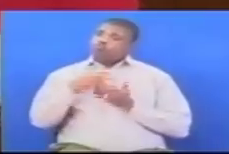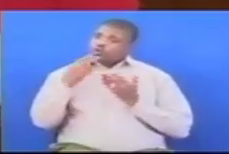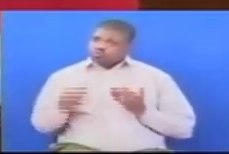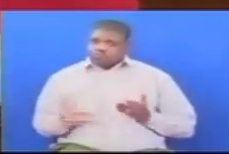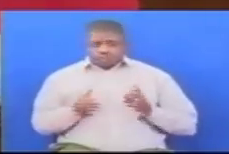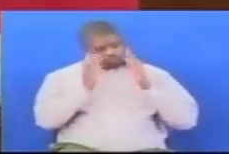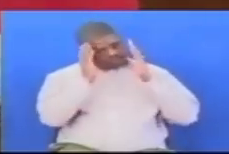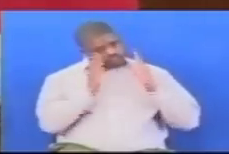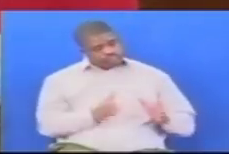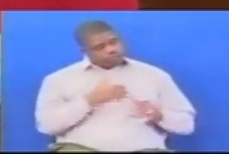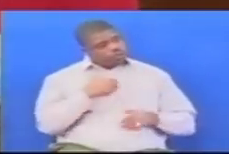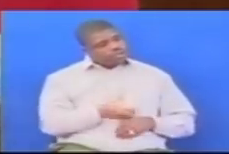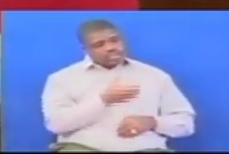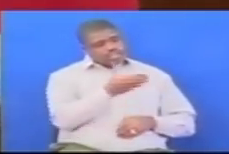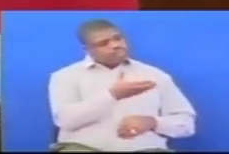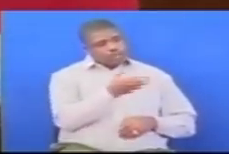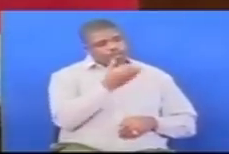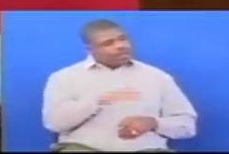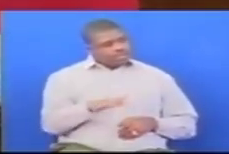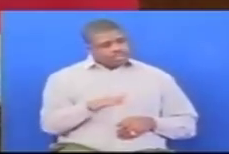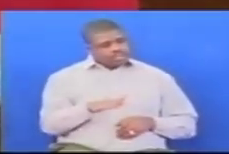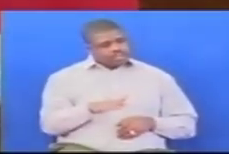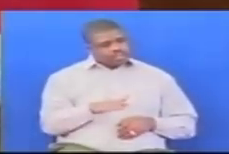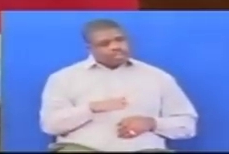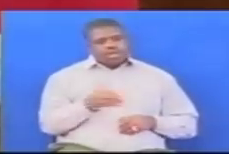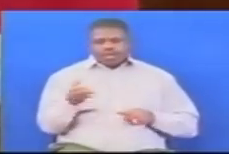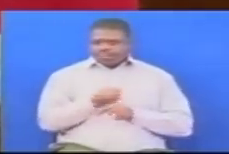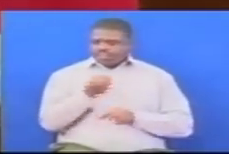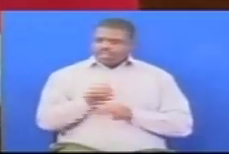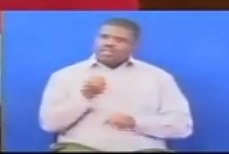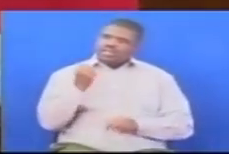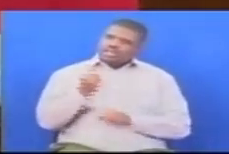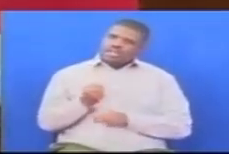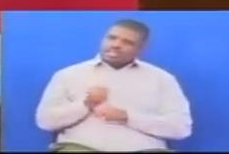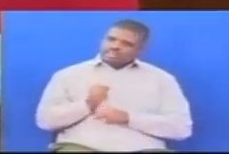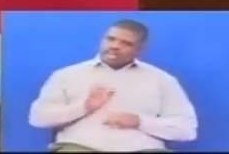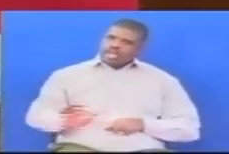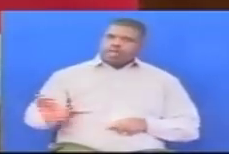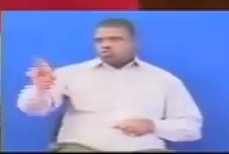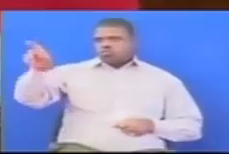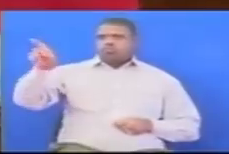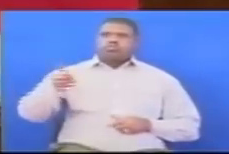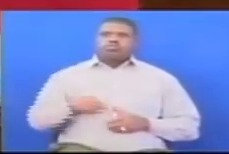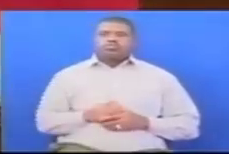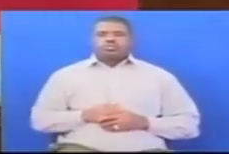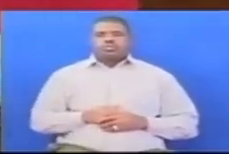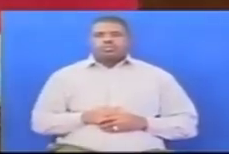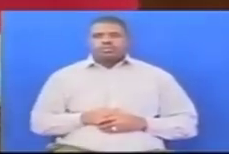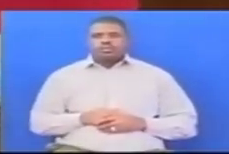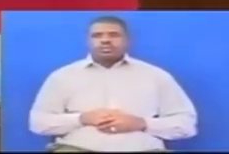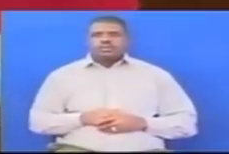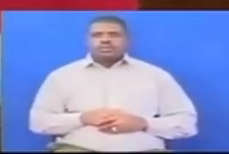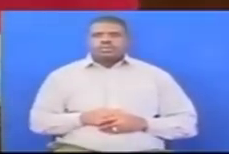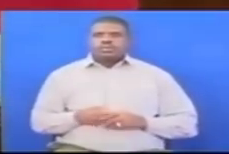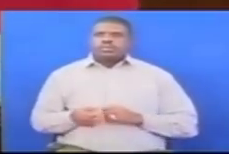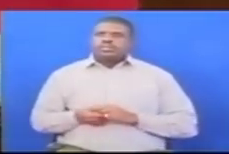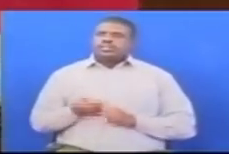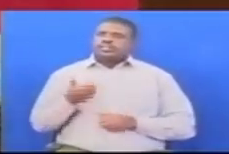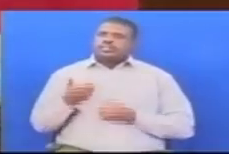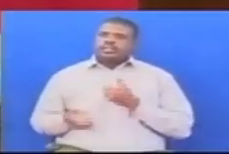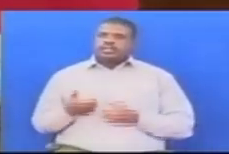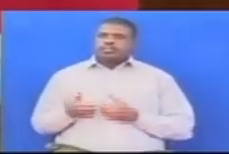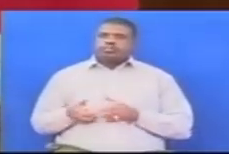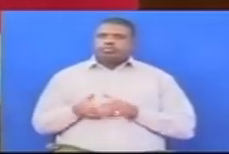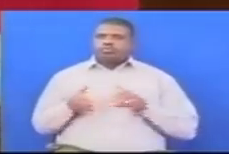mheshimiwa waziri wa maji, naomba ukafanye nao kazi. Mheshimiwa, tuna changamoto